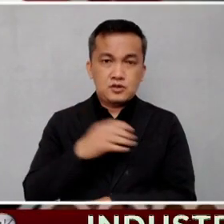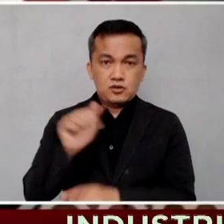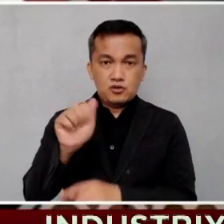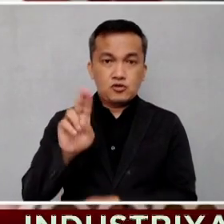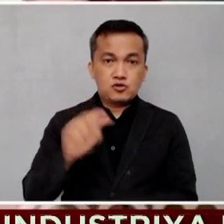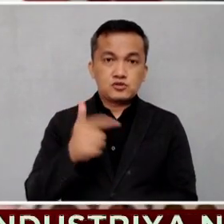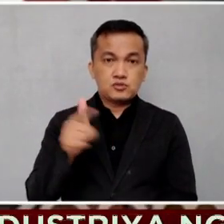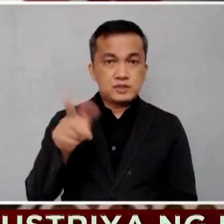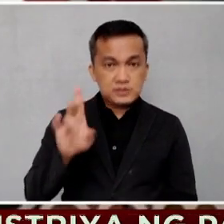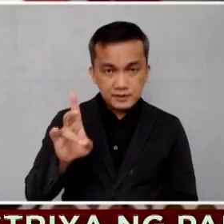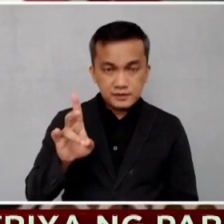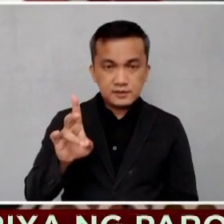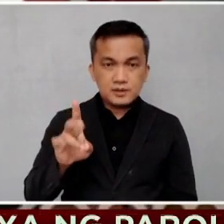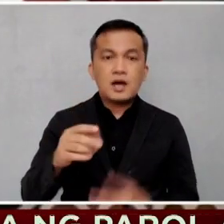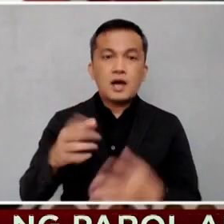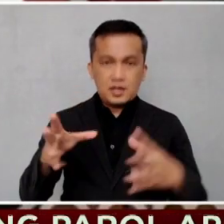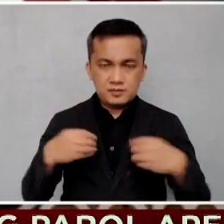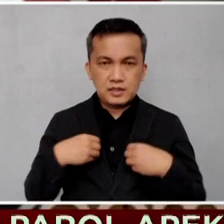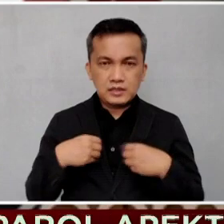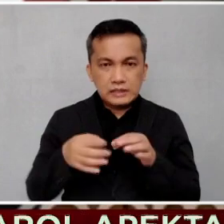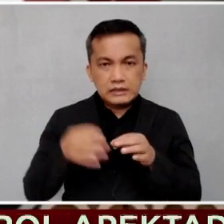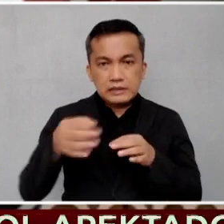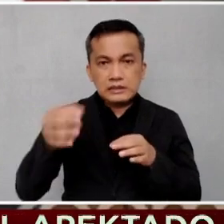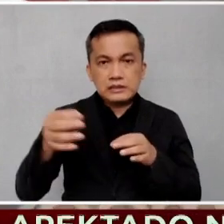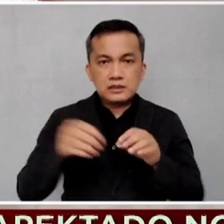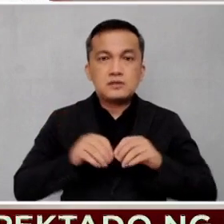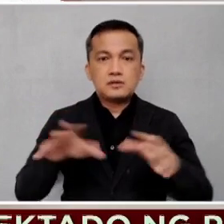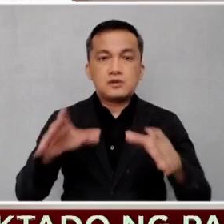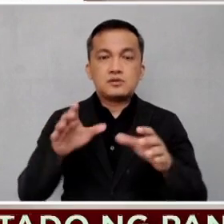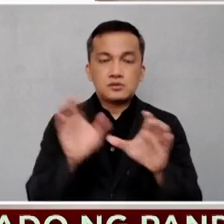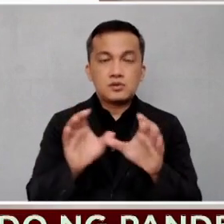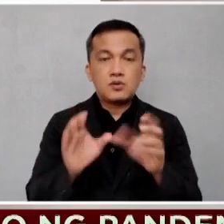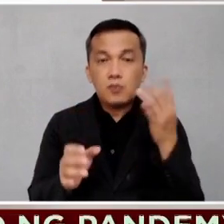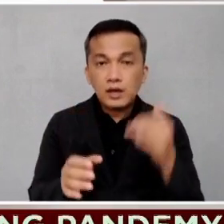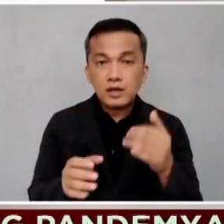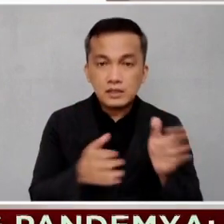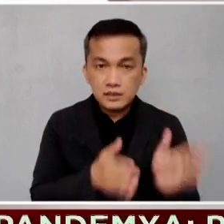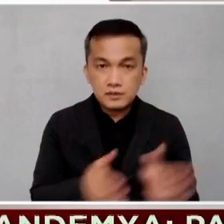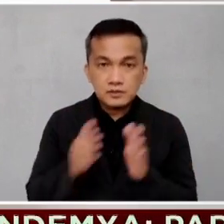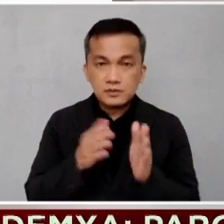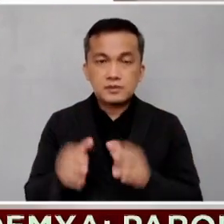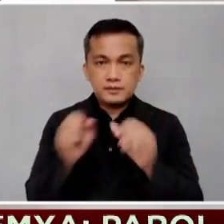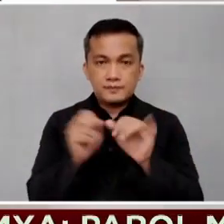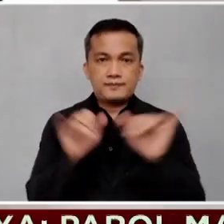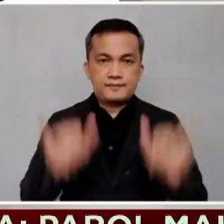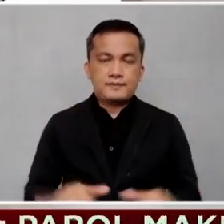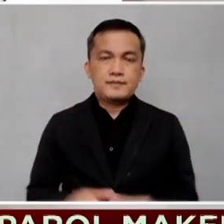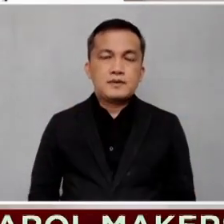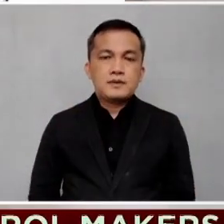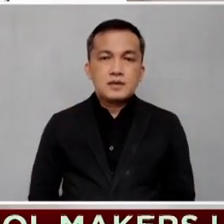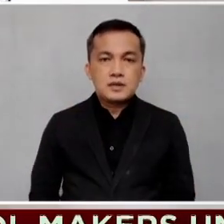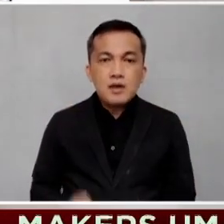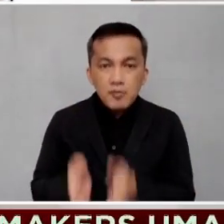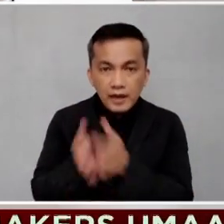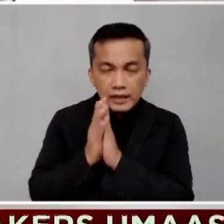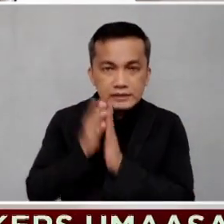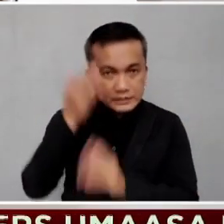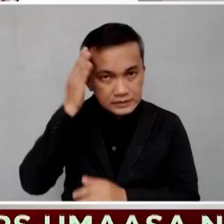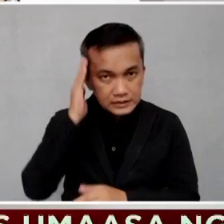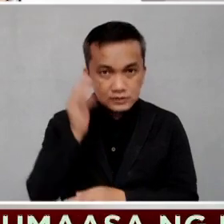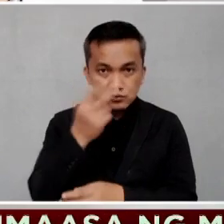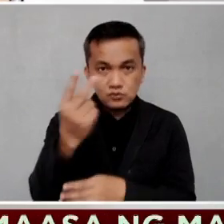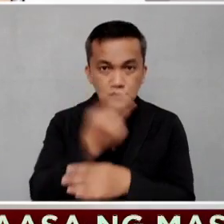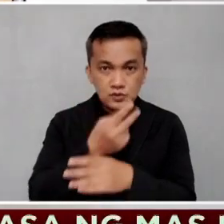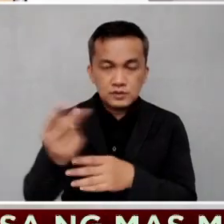ang ahensya na may delay sa rollout ng certificates dahil inaayos pa nila ang sistema. Humingi sila ng 2 linggo para sa